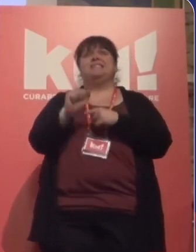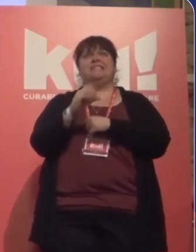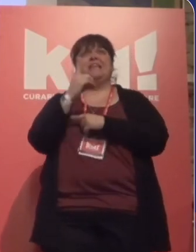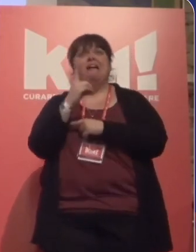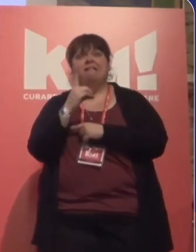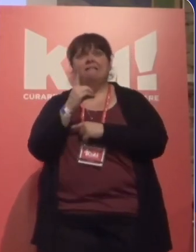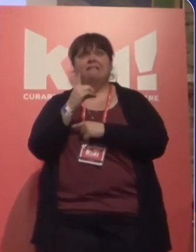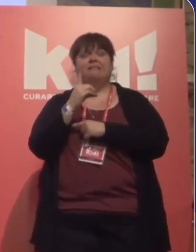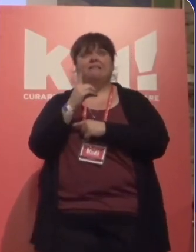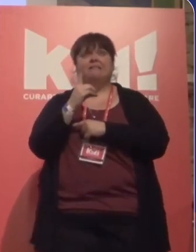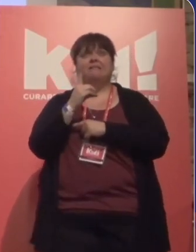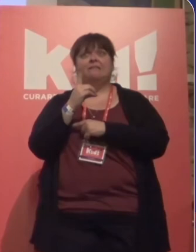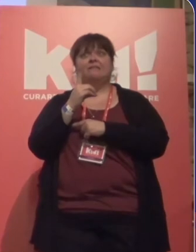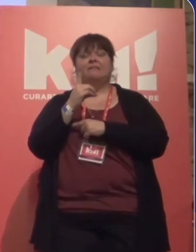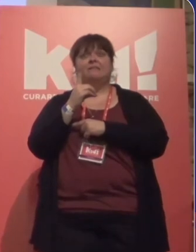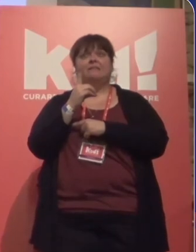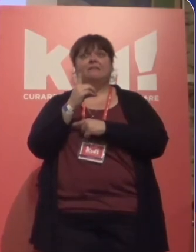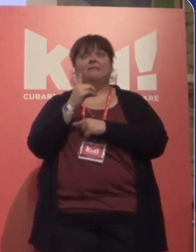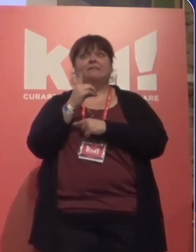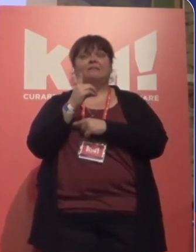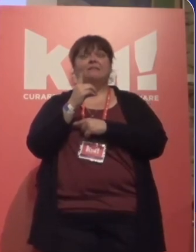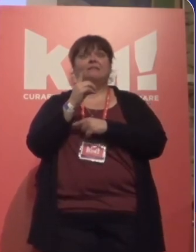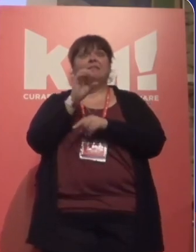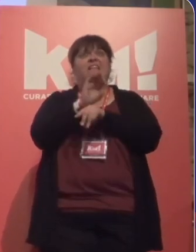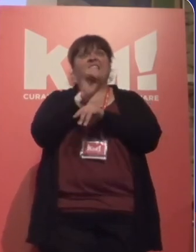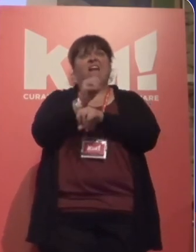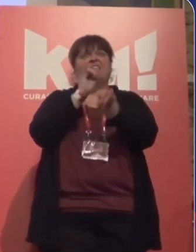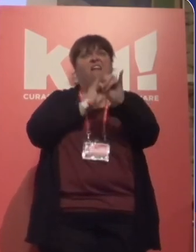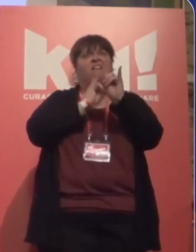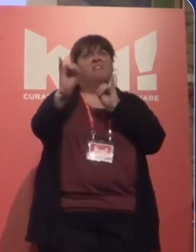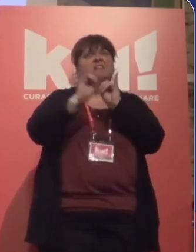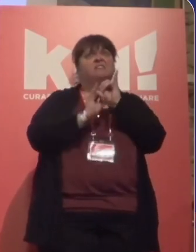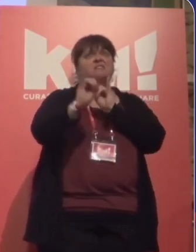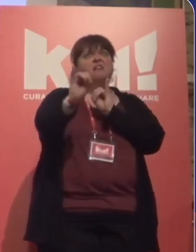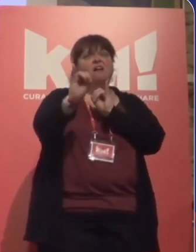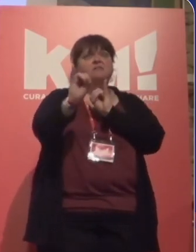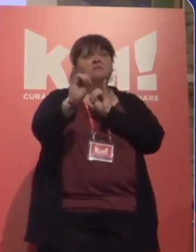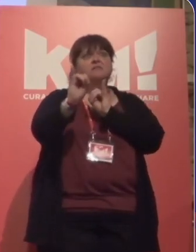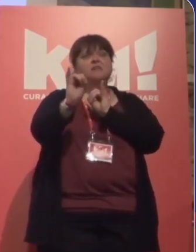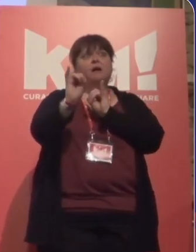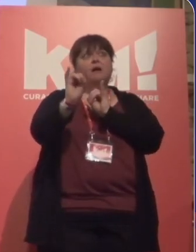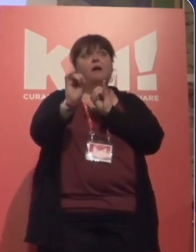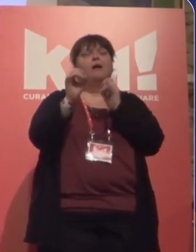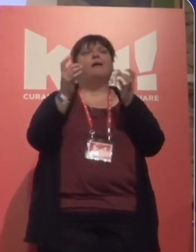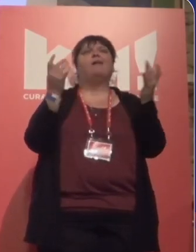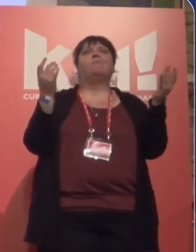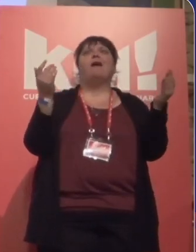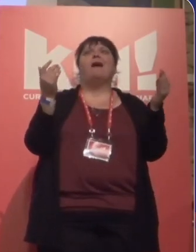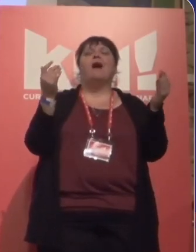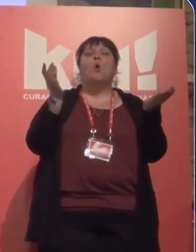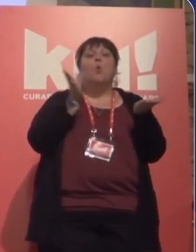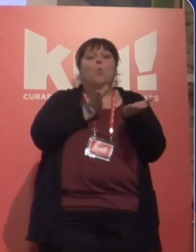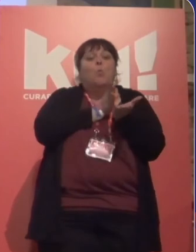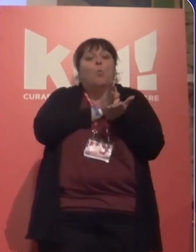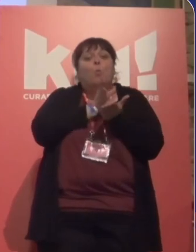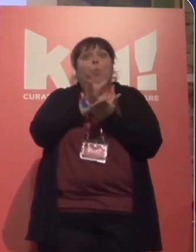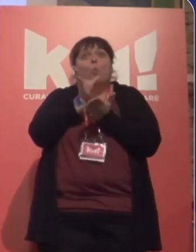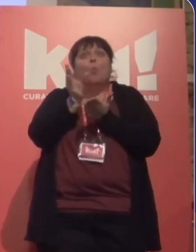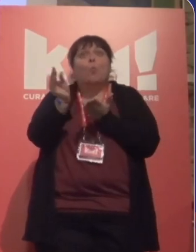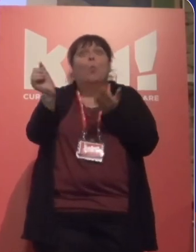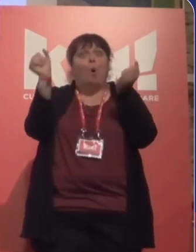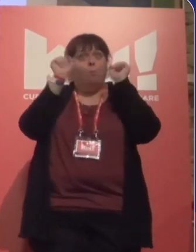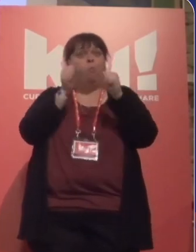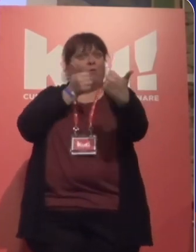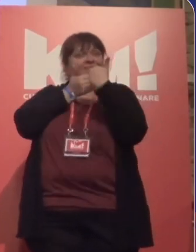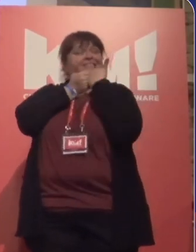non tutte le ragazze e ragazzi possono seguire la didattica a distanza perché o non hanno un computer